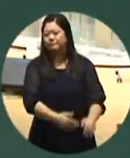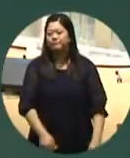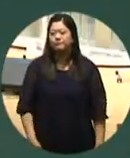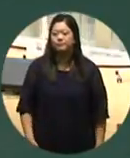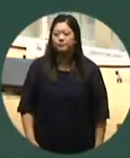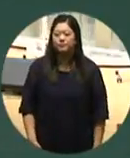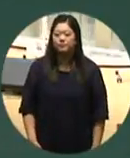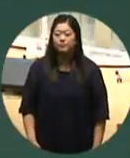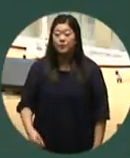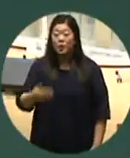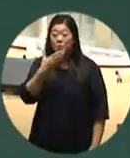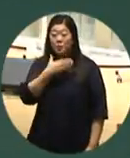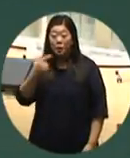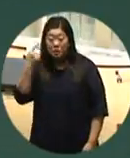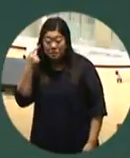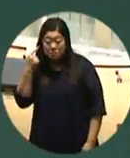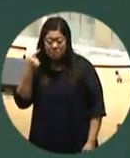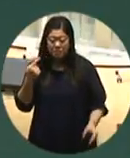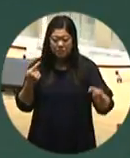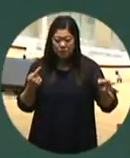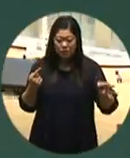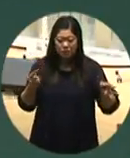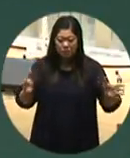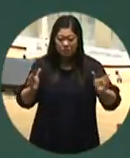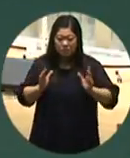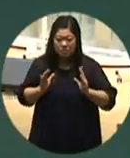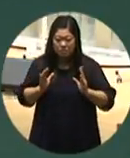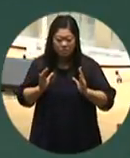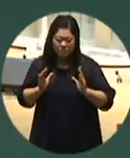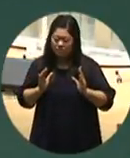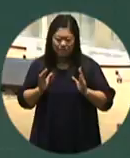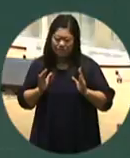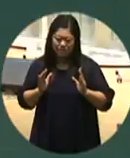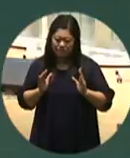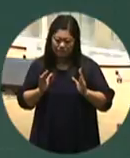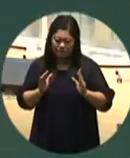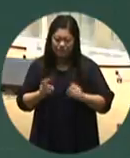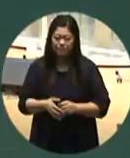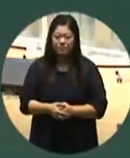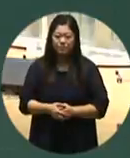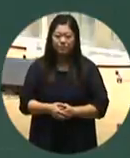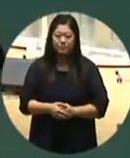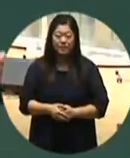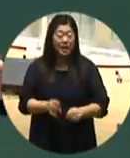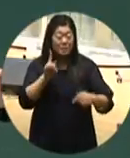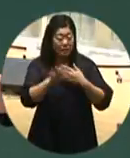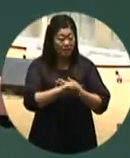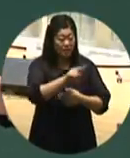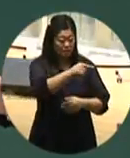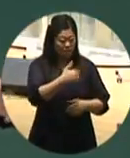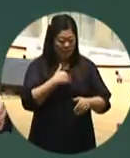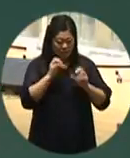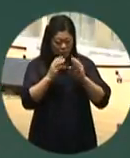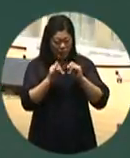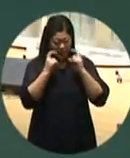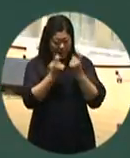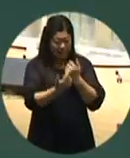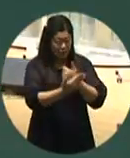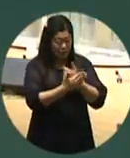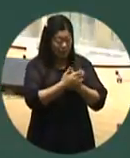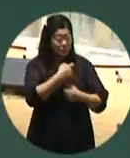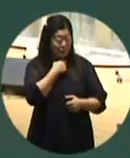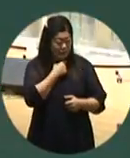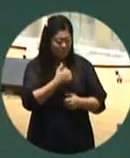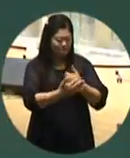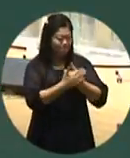가치 없는 게 아닙니다. Why? Because the gospel is not so worthless like that. 그 사람이 하려면 교회 헌금하면 됩니다. If he wants to give offering, he can give it to the